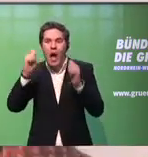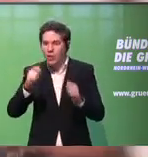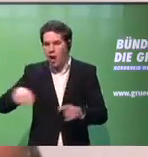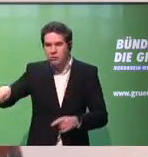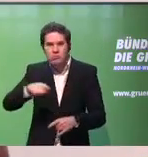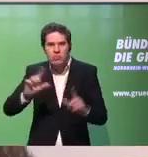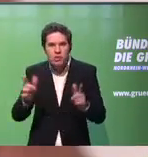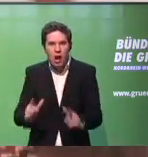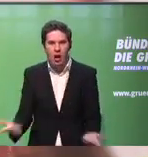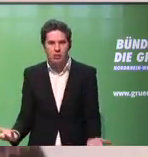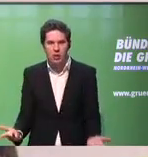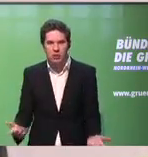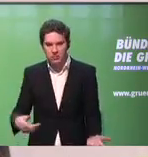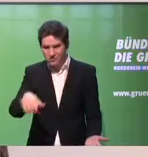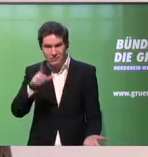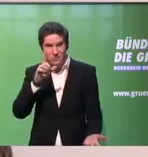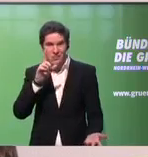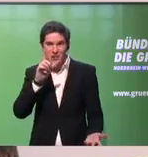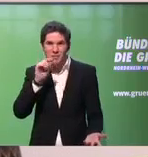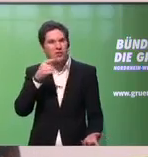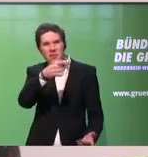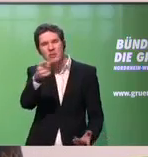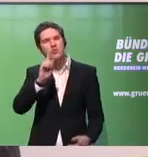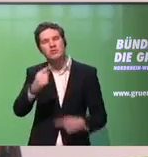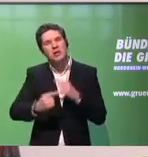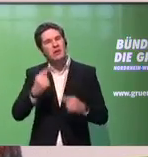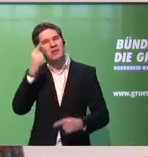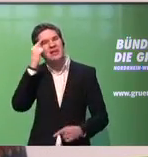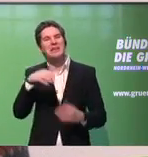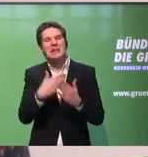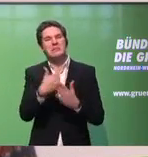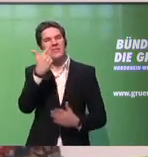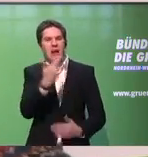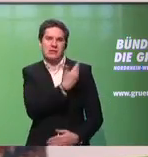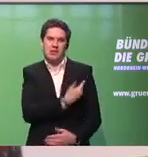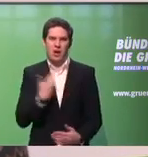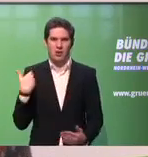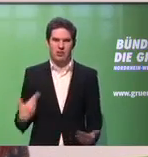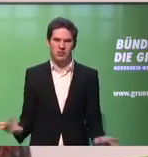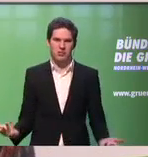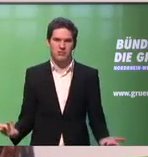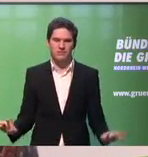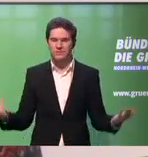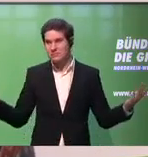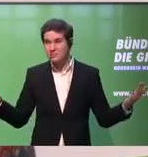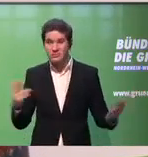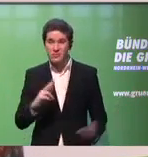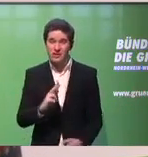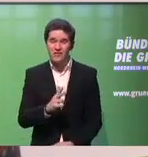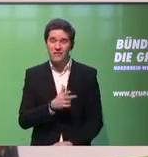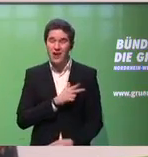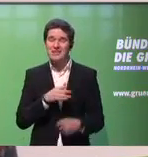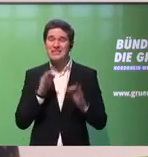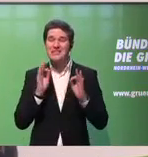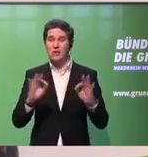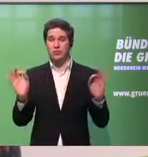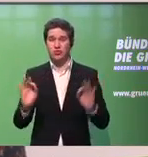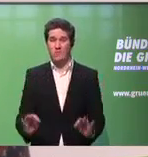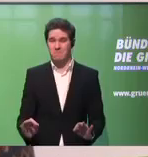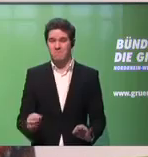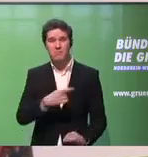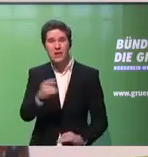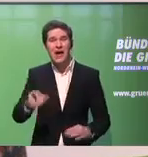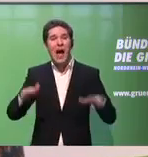Also die Medaille hat eben zwei Seiten. Und es ist eine Schande, ja, dass immer weniger